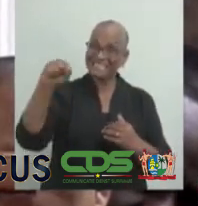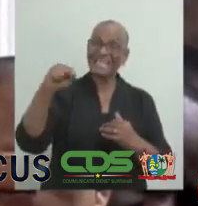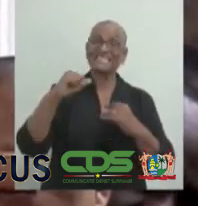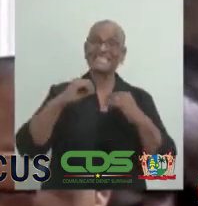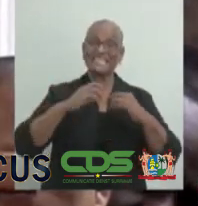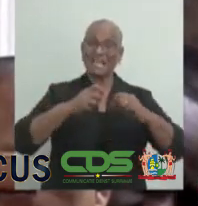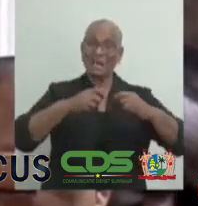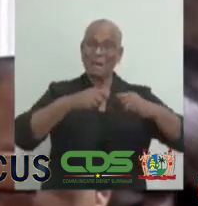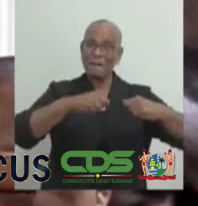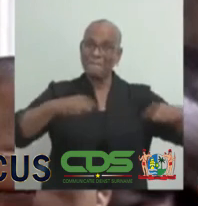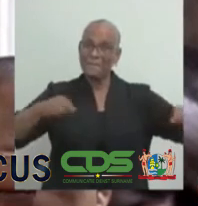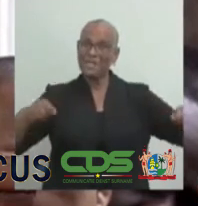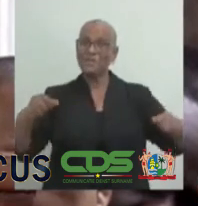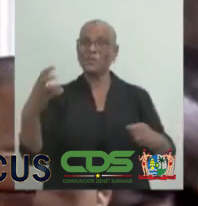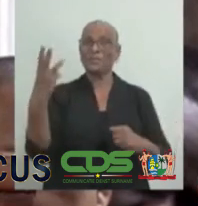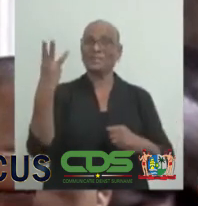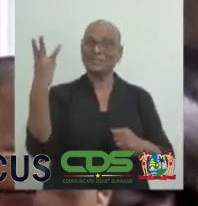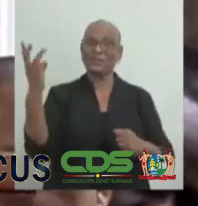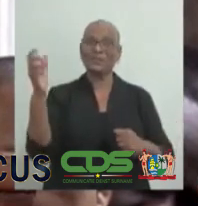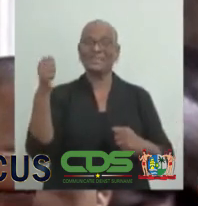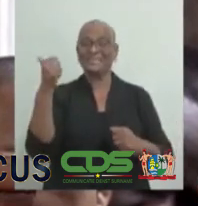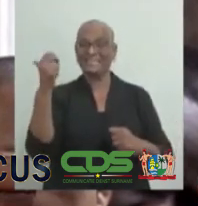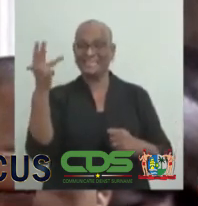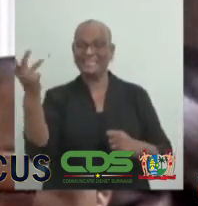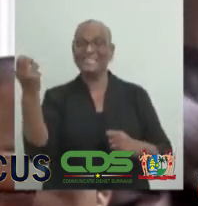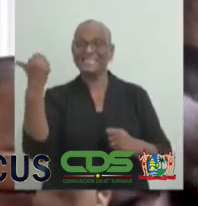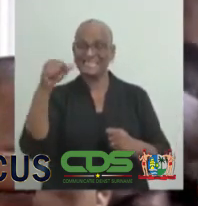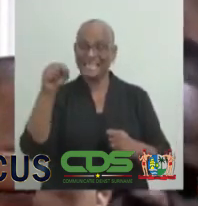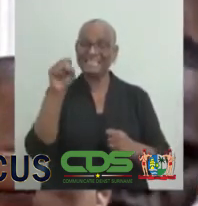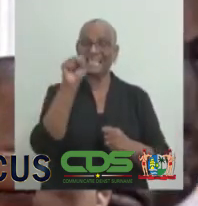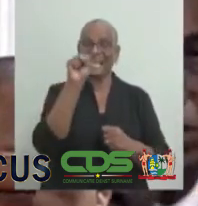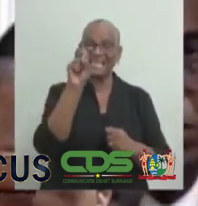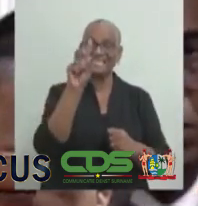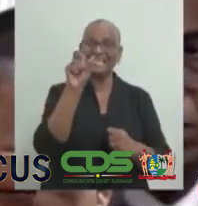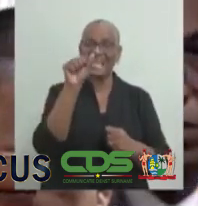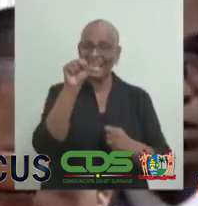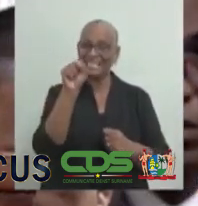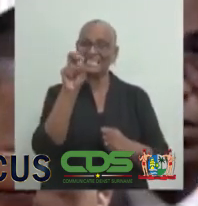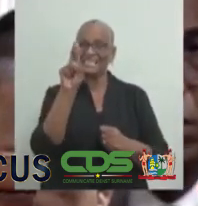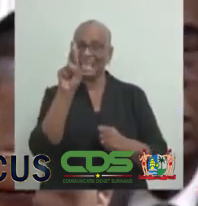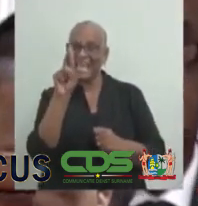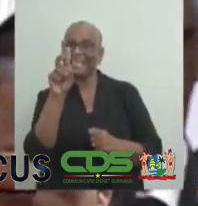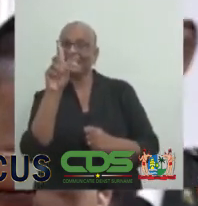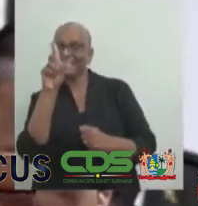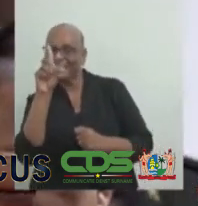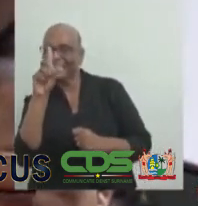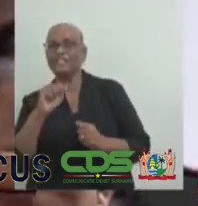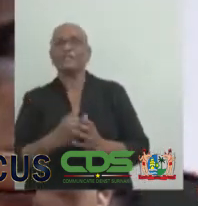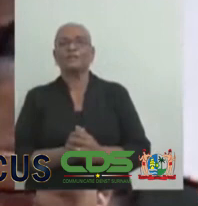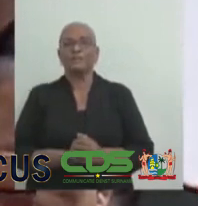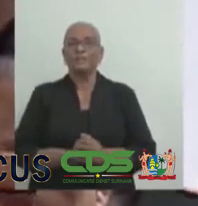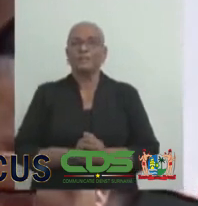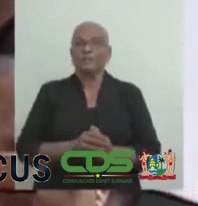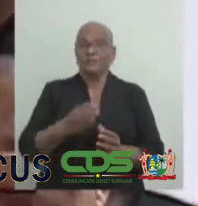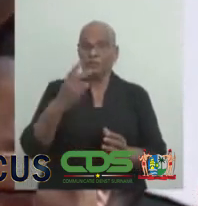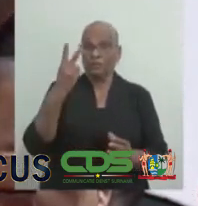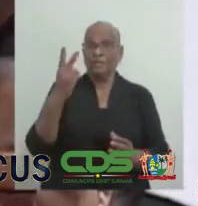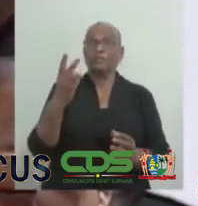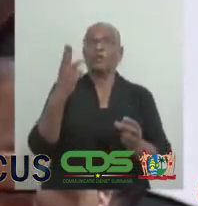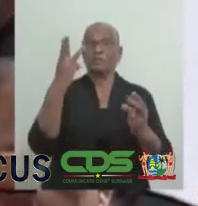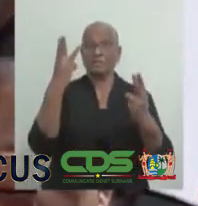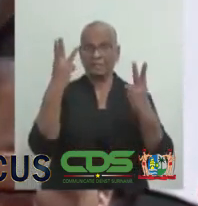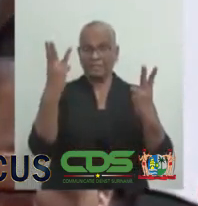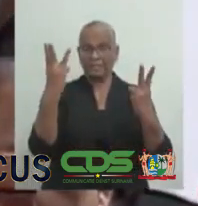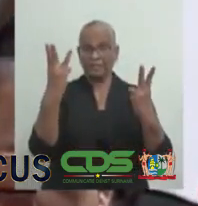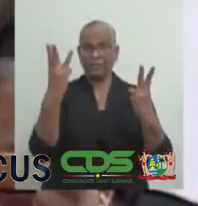8.369.132.000 Surinaamse dollar. En met betrekking tot totale overheidsontvangsten voor het dienstjaar 2023 worden deze onderverdeeld